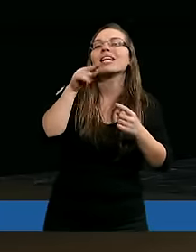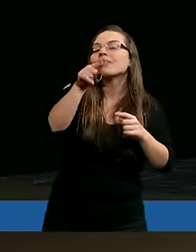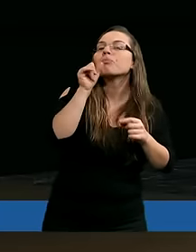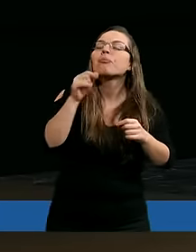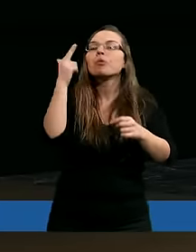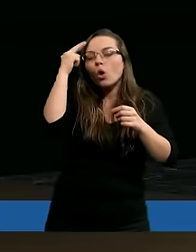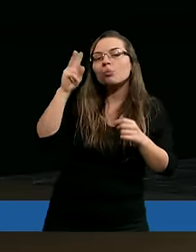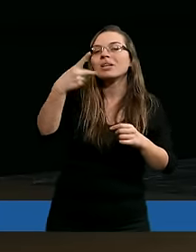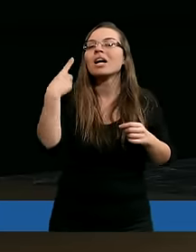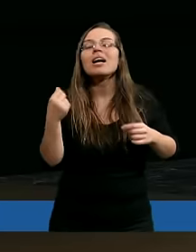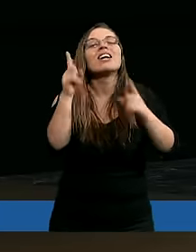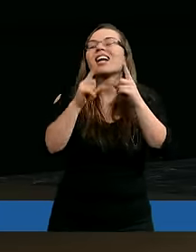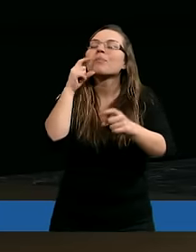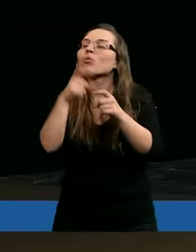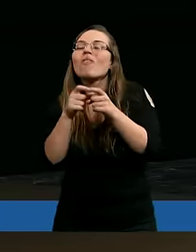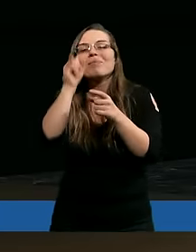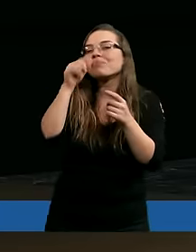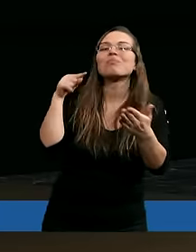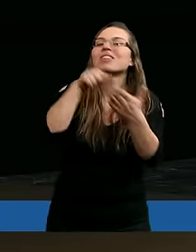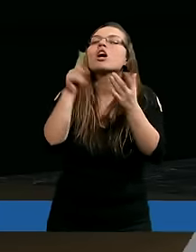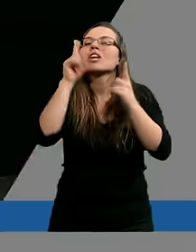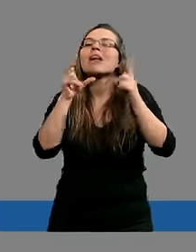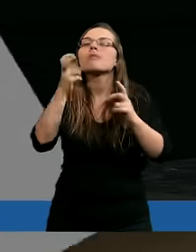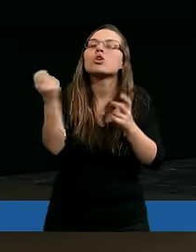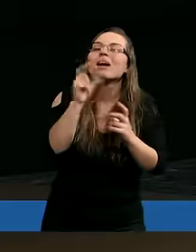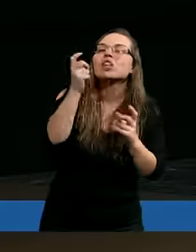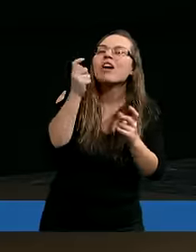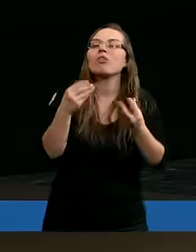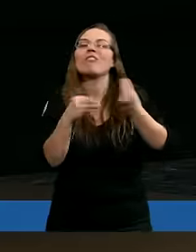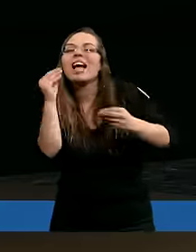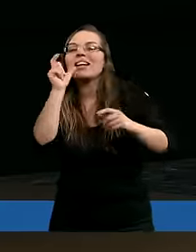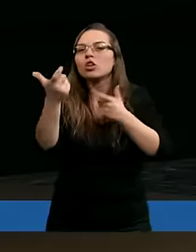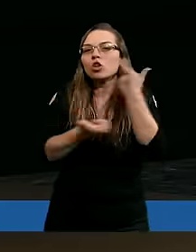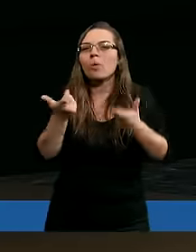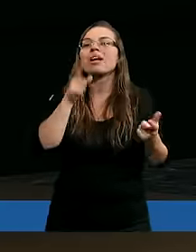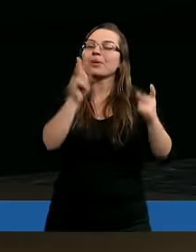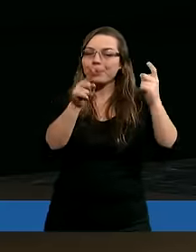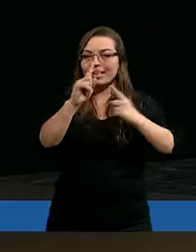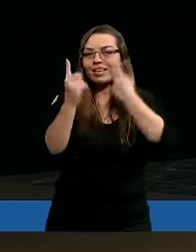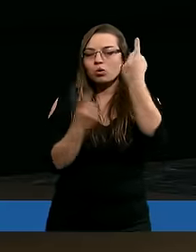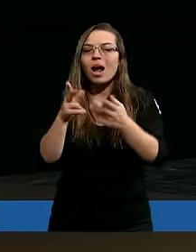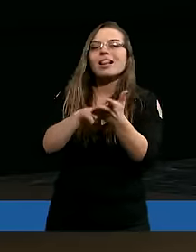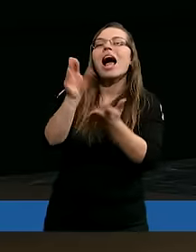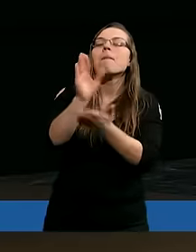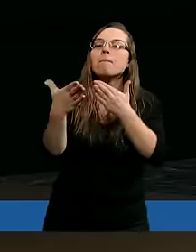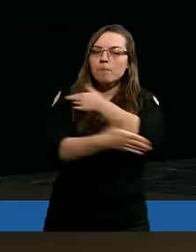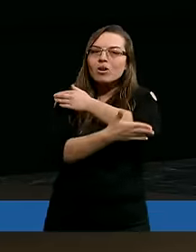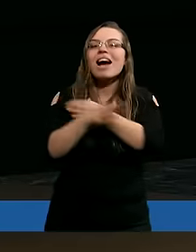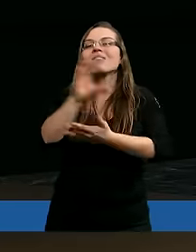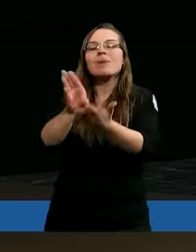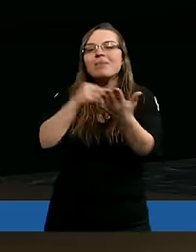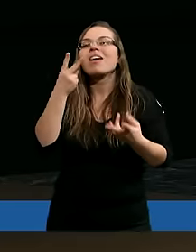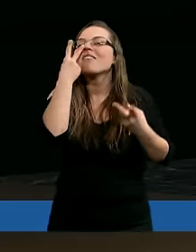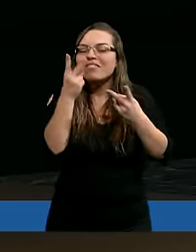no, nie, słowa czasami nie trafiają, czasami trzeba czegoś więcej. Z takiej sytuacji na podstawie Pisma Świętego widzimy,